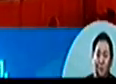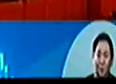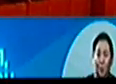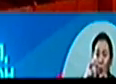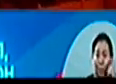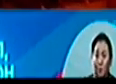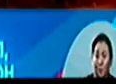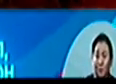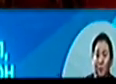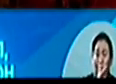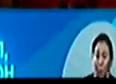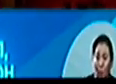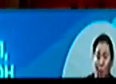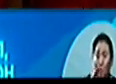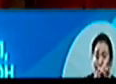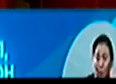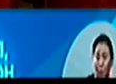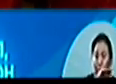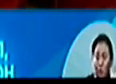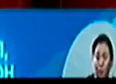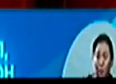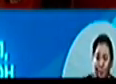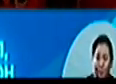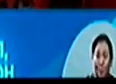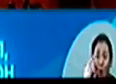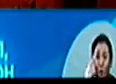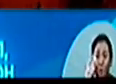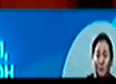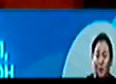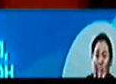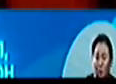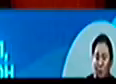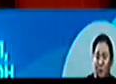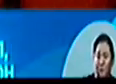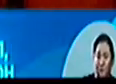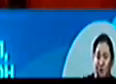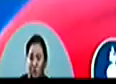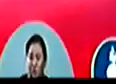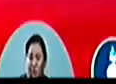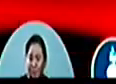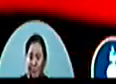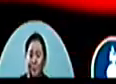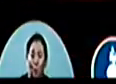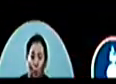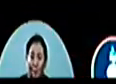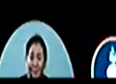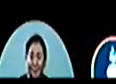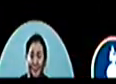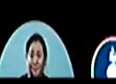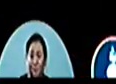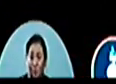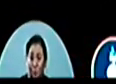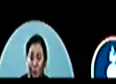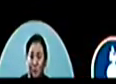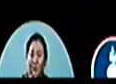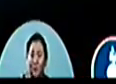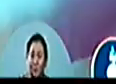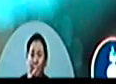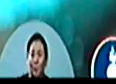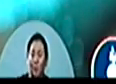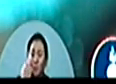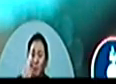Татвар, төрийн хяналт шалгалтыг иргэн хуулийн этгээдэд зөвлөх, боломж олгох, дэмжих чиглэлээр шинжилэн зохион